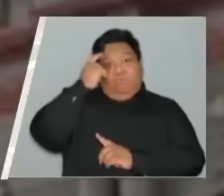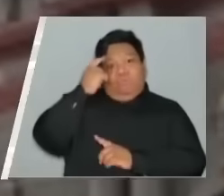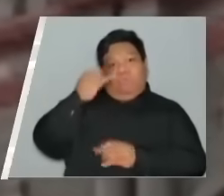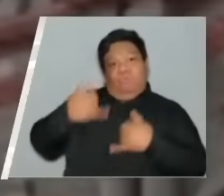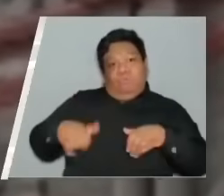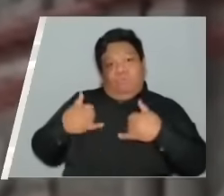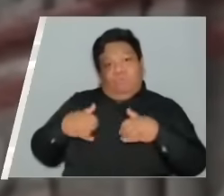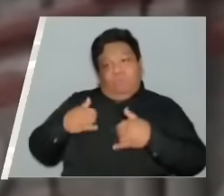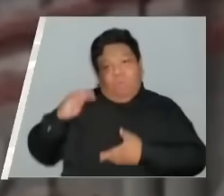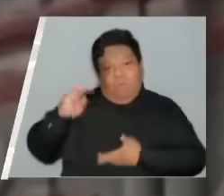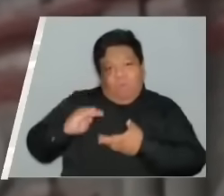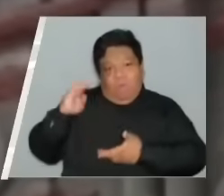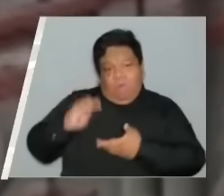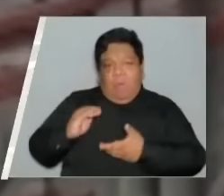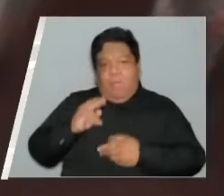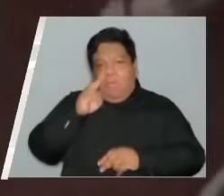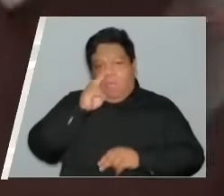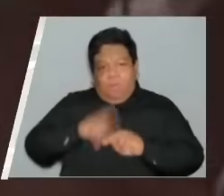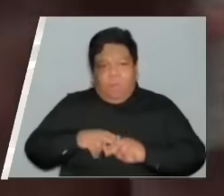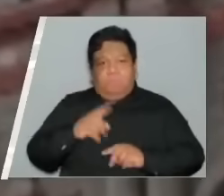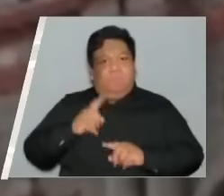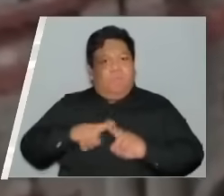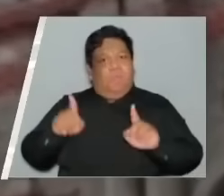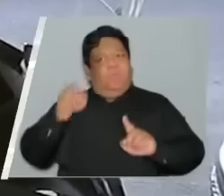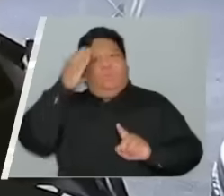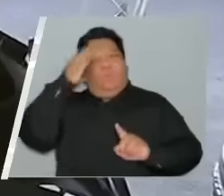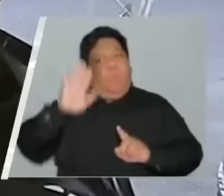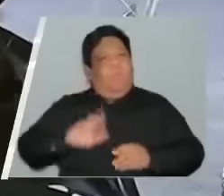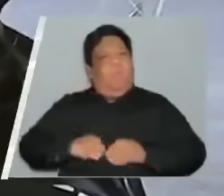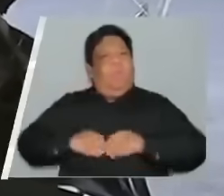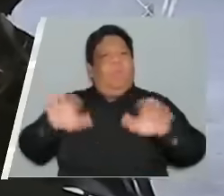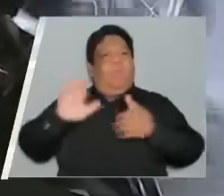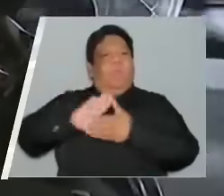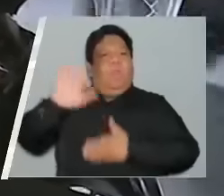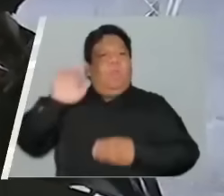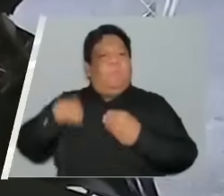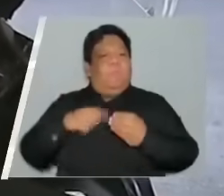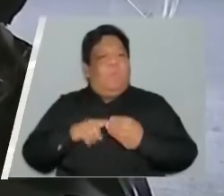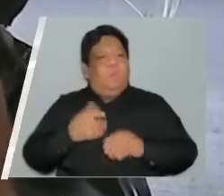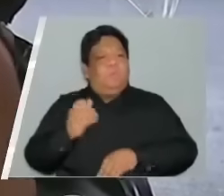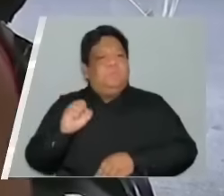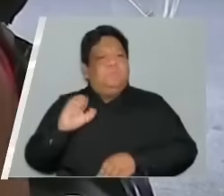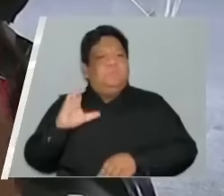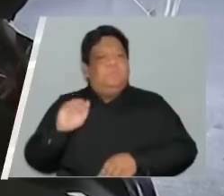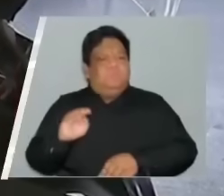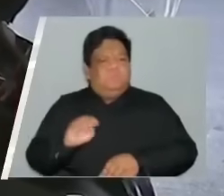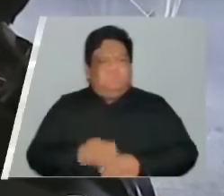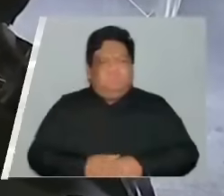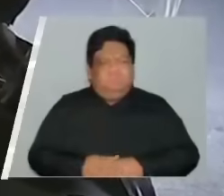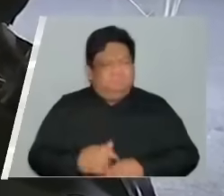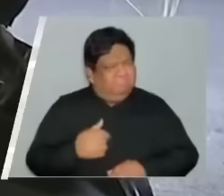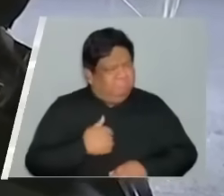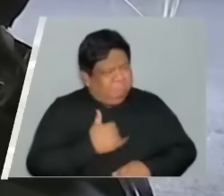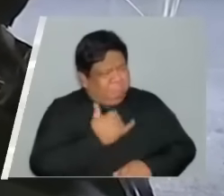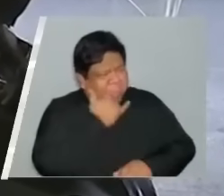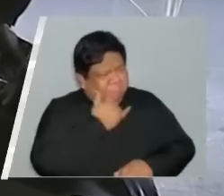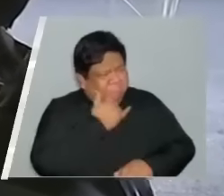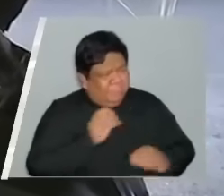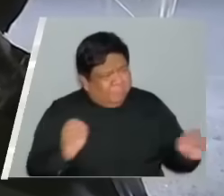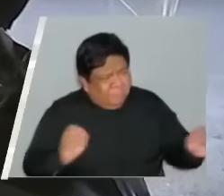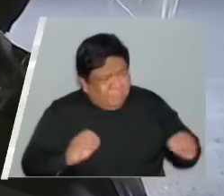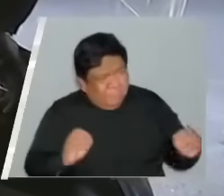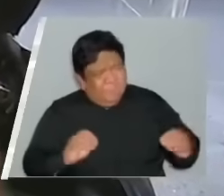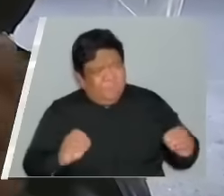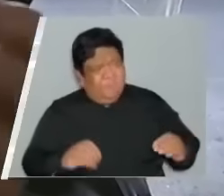niya akalaing gagawing content ito tungkol sa mga scam. Wala naman po ang ginawang mas umay. Kasi yung Amerikano